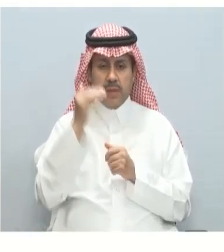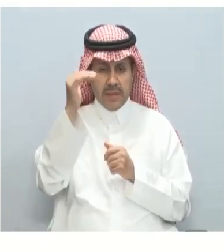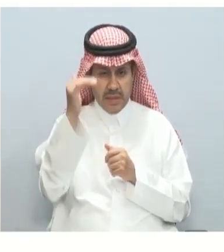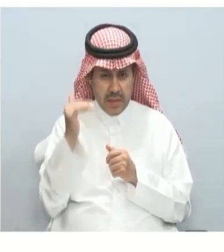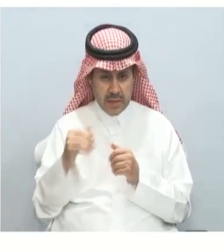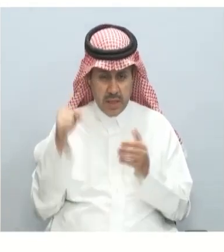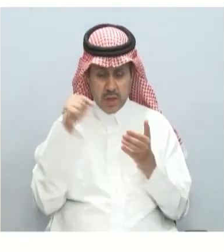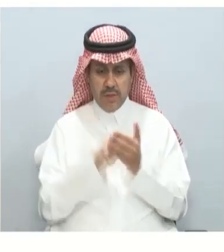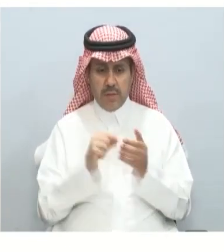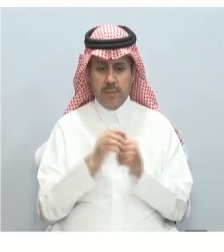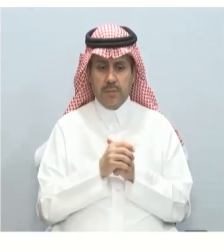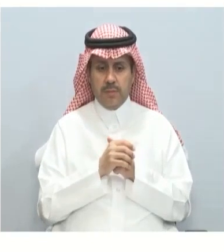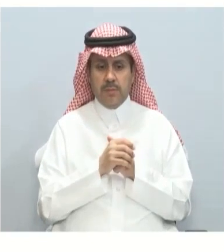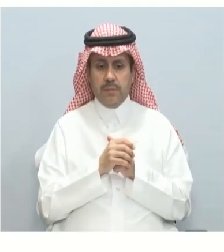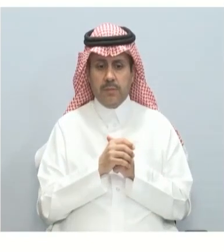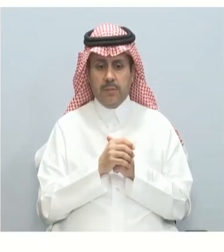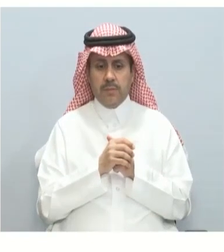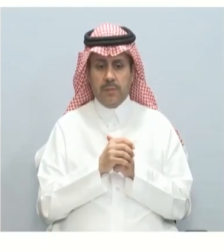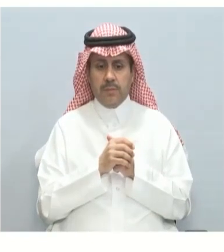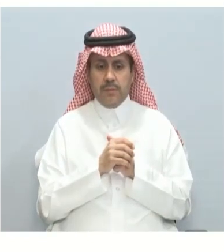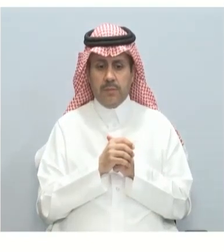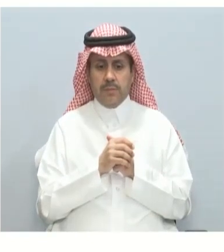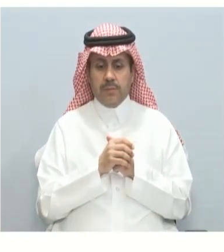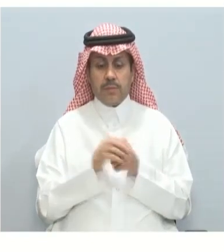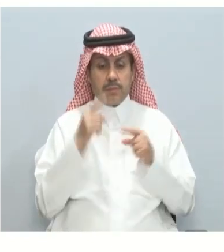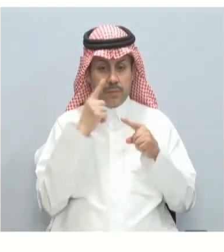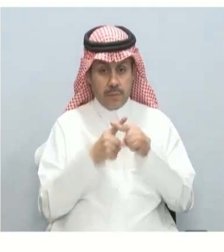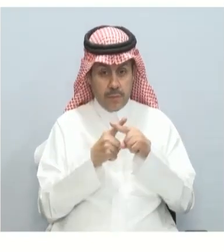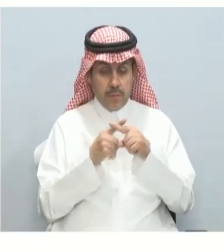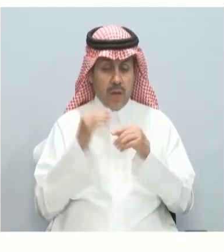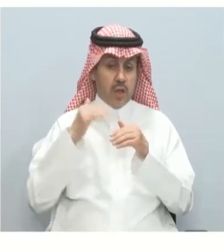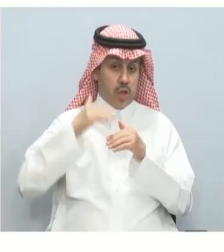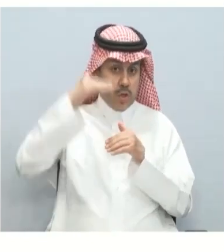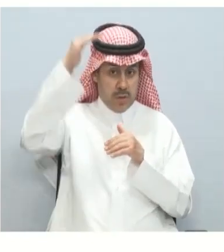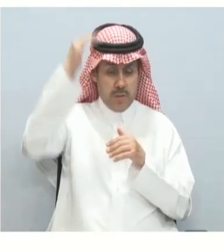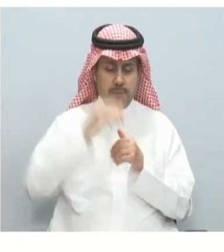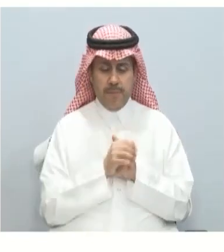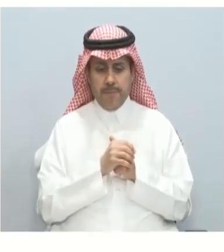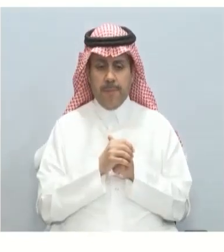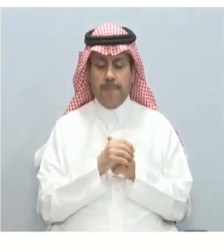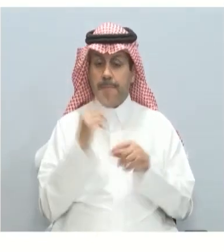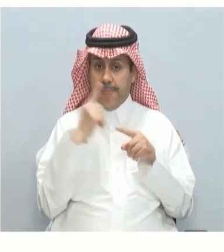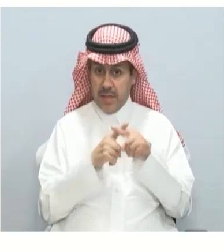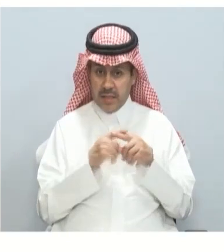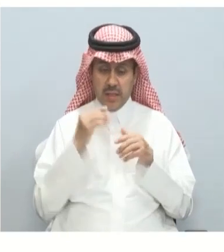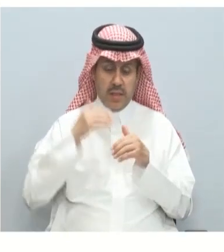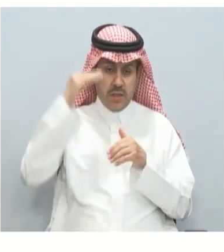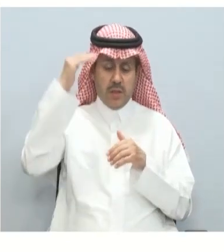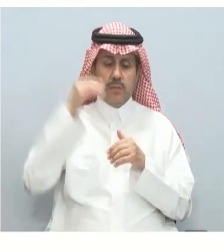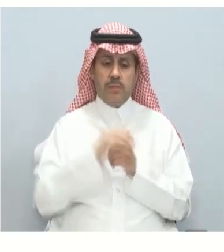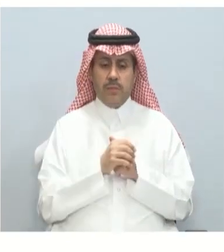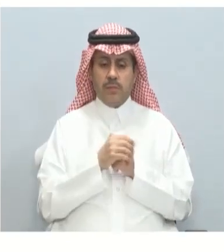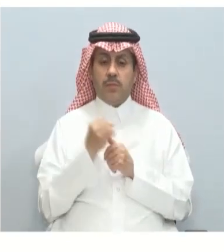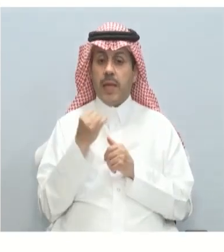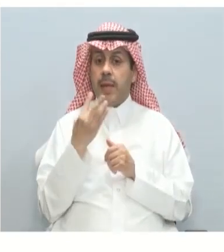نهايه سالب ما لا نهايه لا لكن عندما الاكس تتزايد لما تتزايد قيم